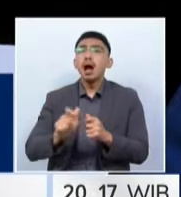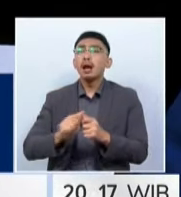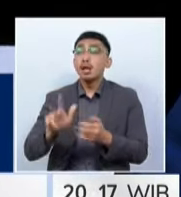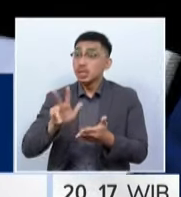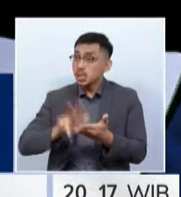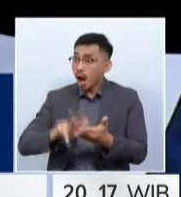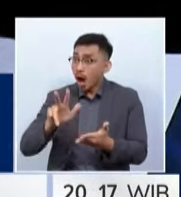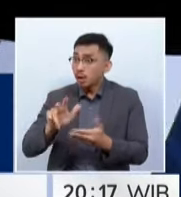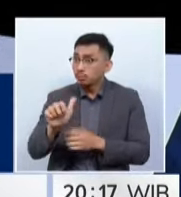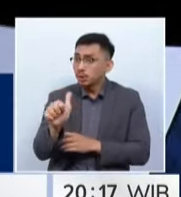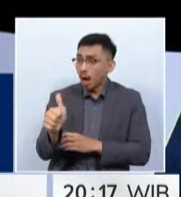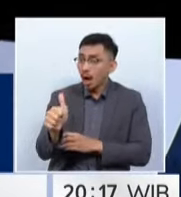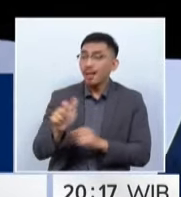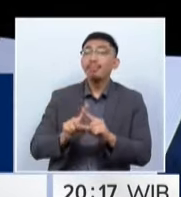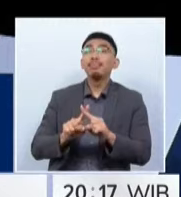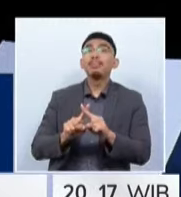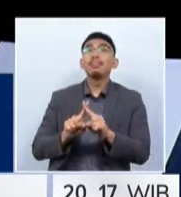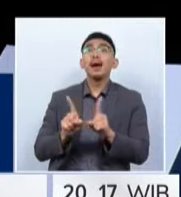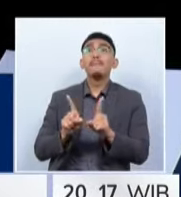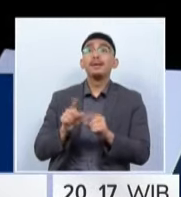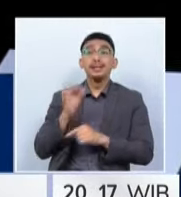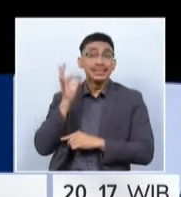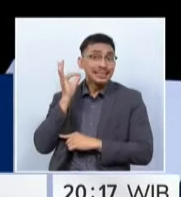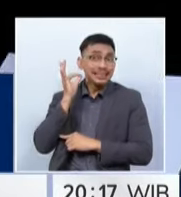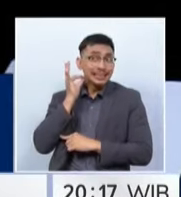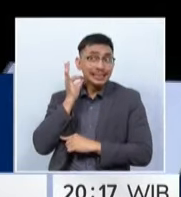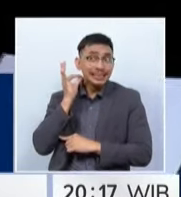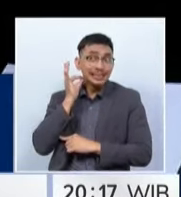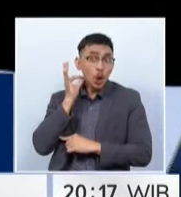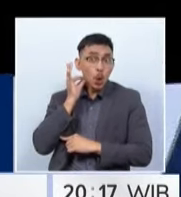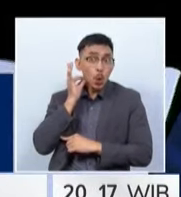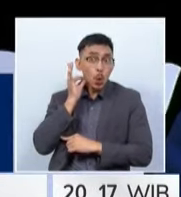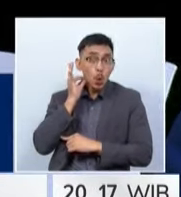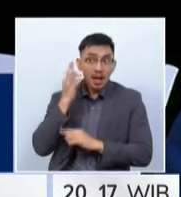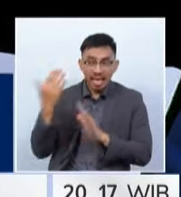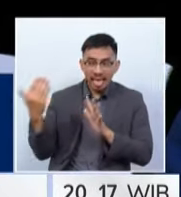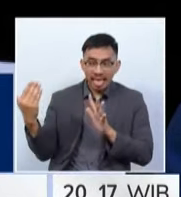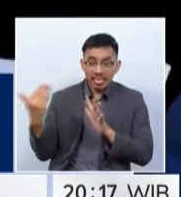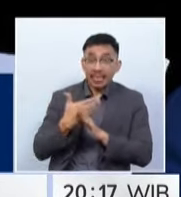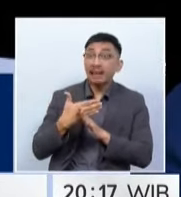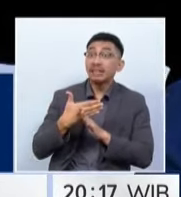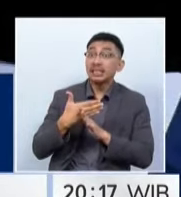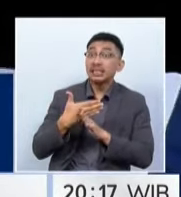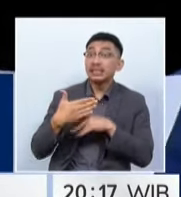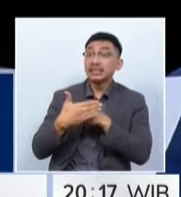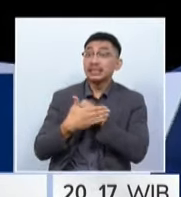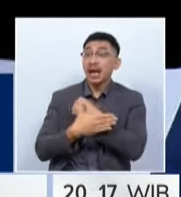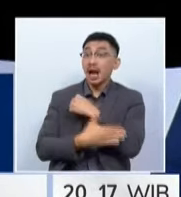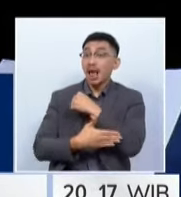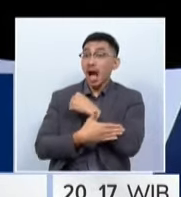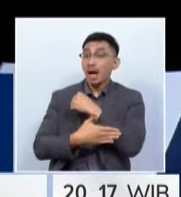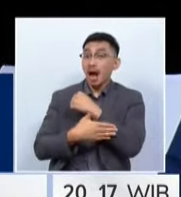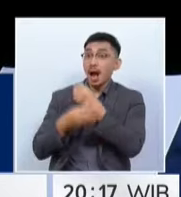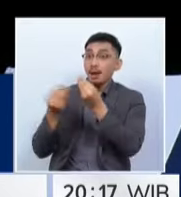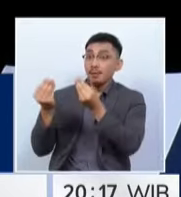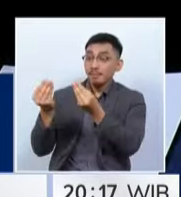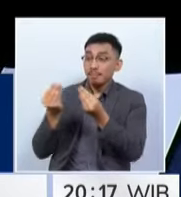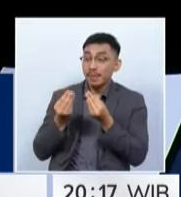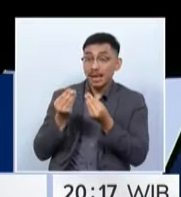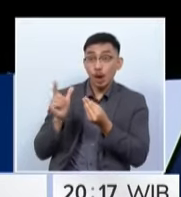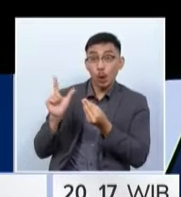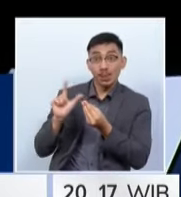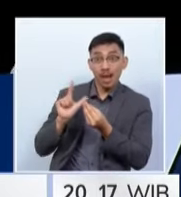ada risiko intervensi kedaulatan oleh negara pemberi utang pertanyaannya Apa kebijakan